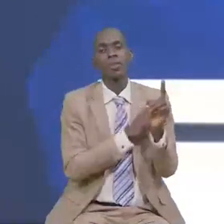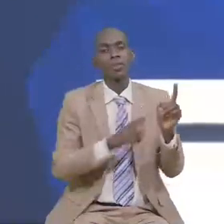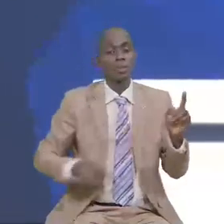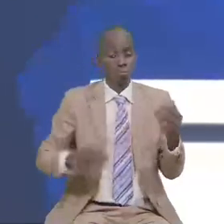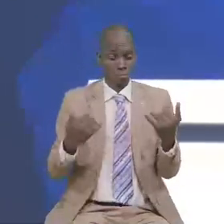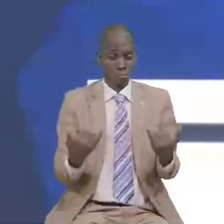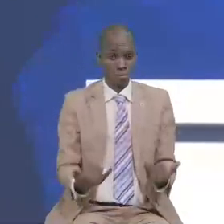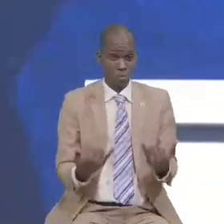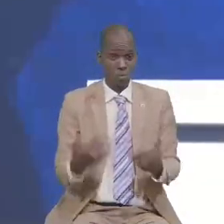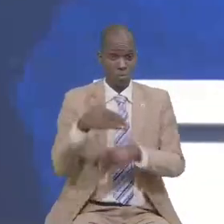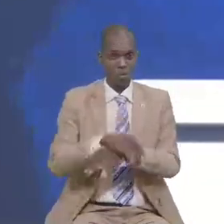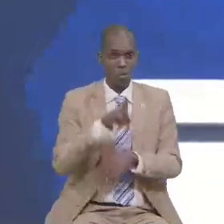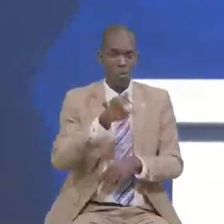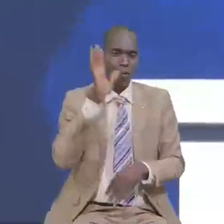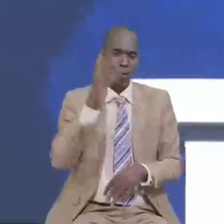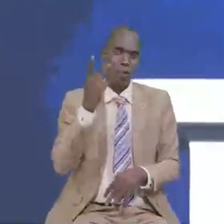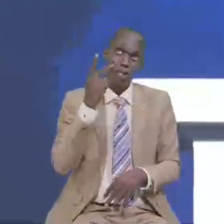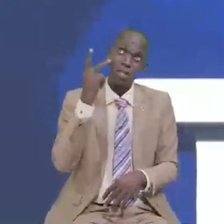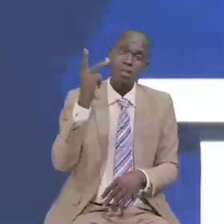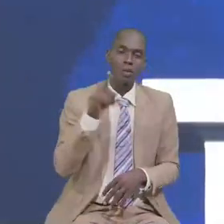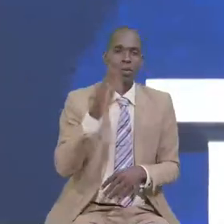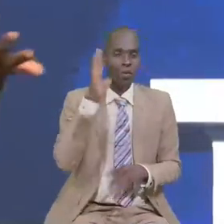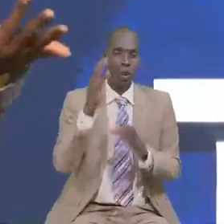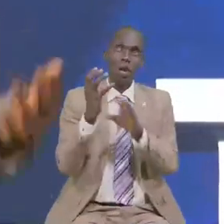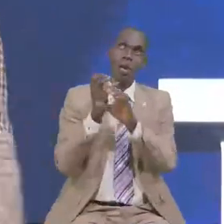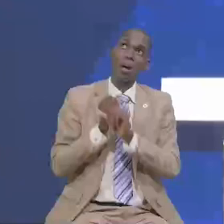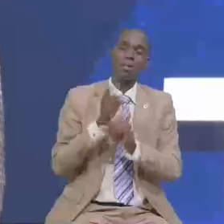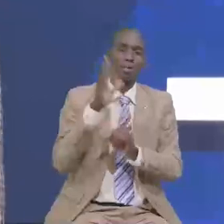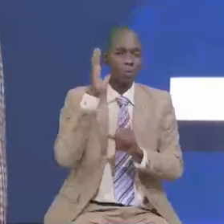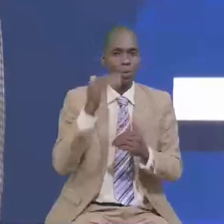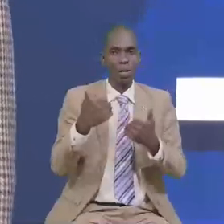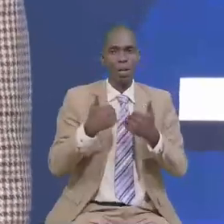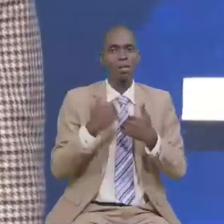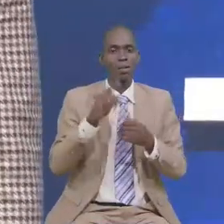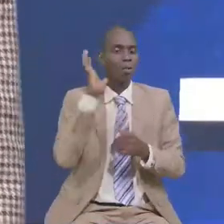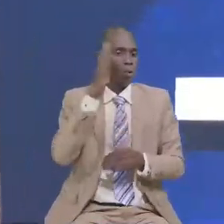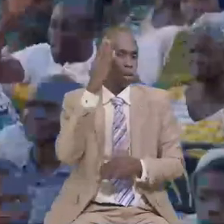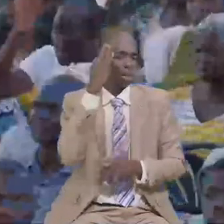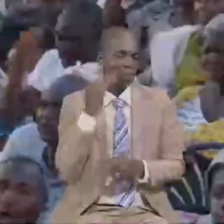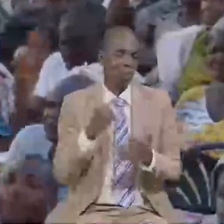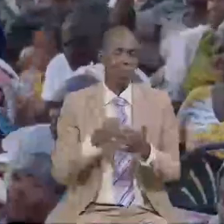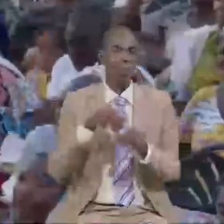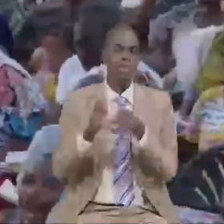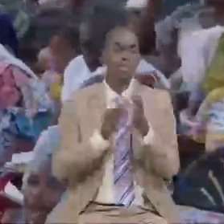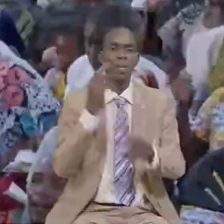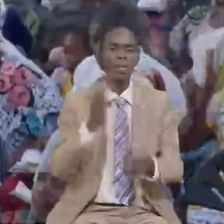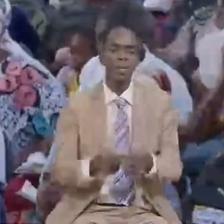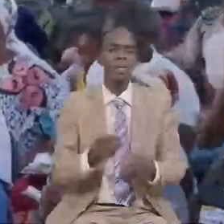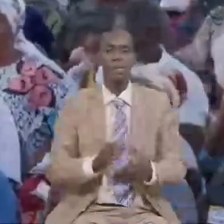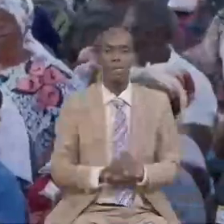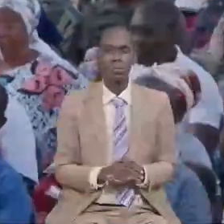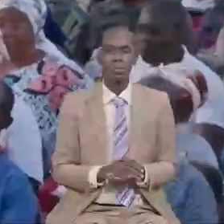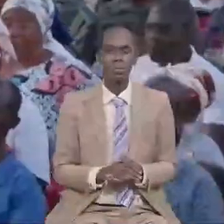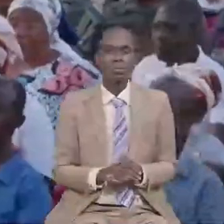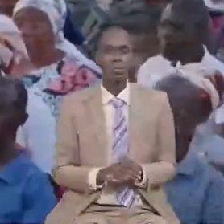Ce soir, tu verras, tu auras, tu obtiendras et tu expérimenteras cela